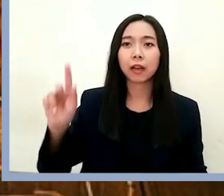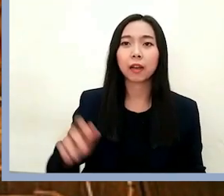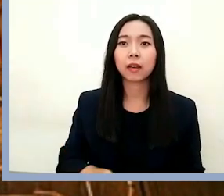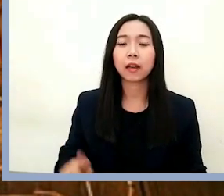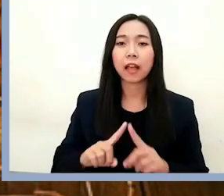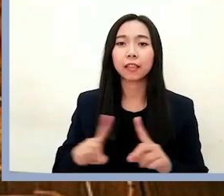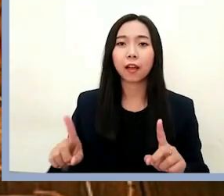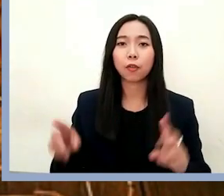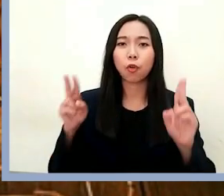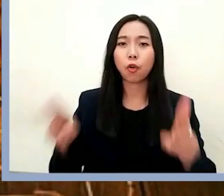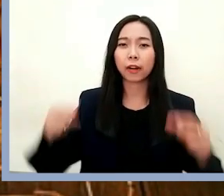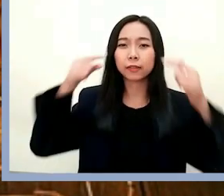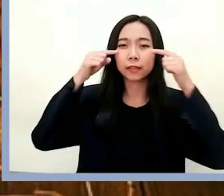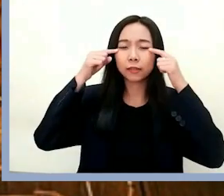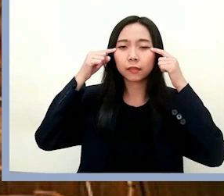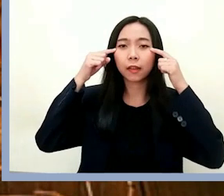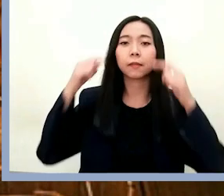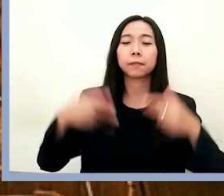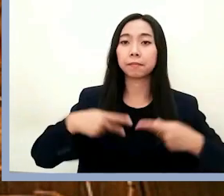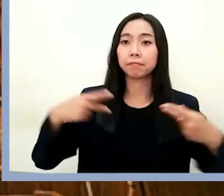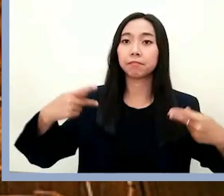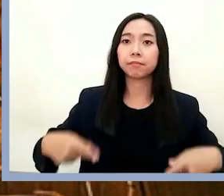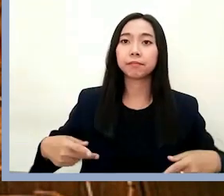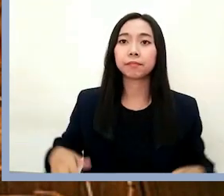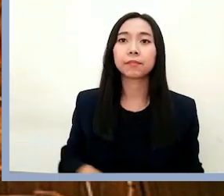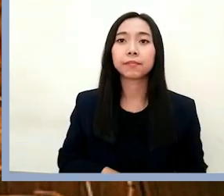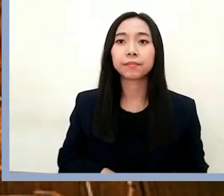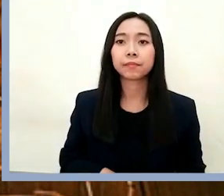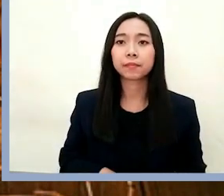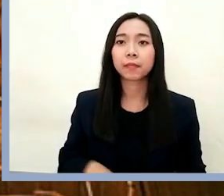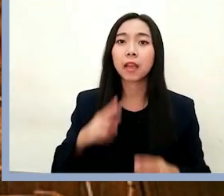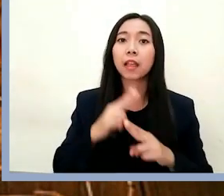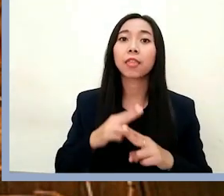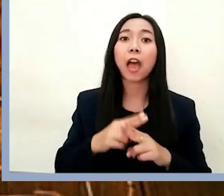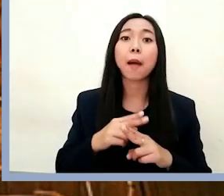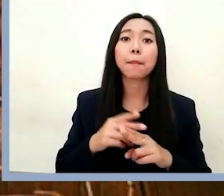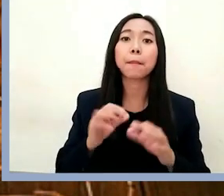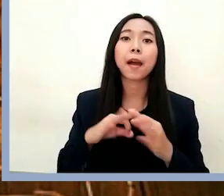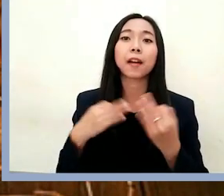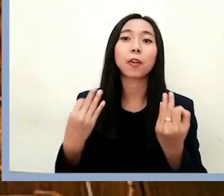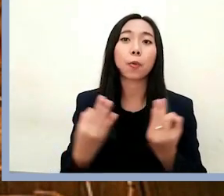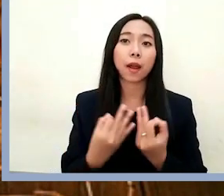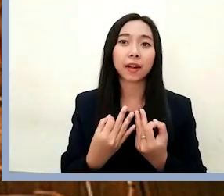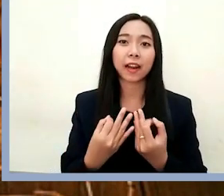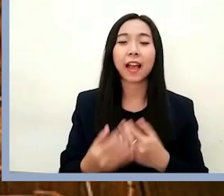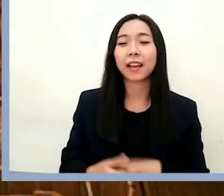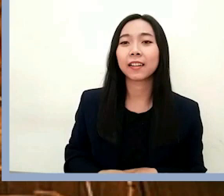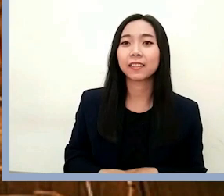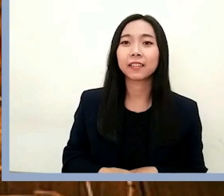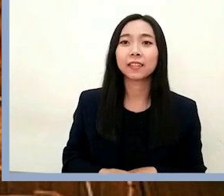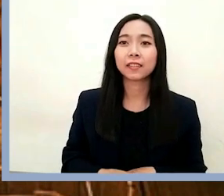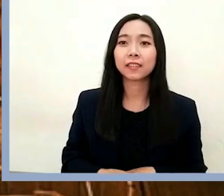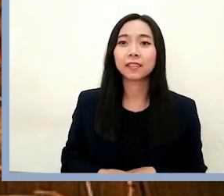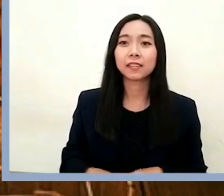Tionghoa seharusnya nama Tionghoa itu kan nama marga Itu kelihatan di depannya ya Apakah Lim Apakah